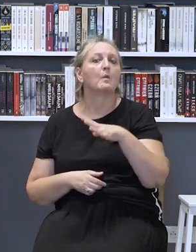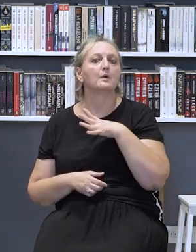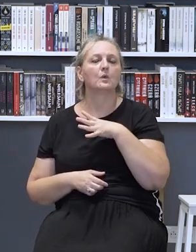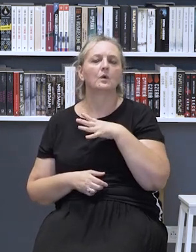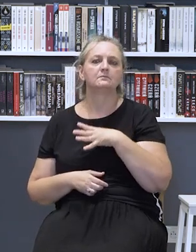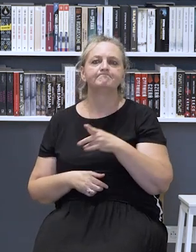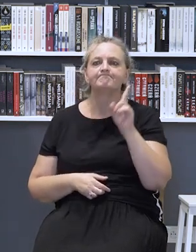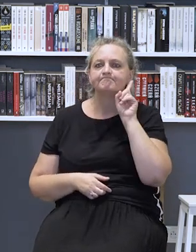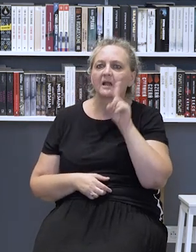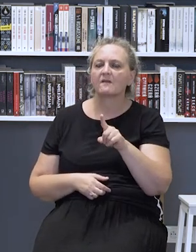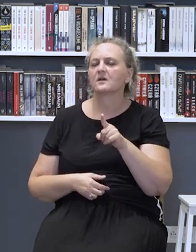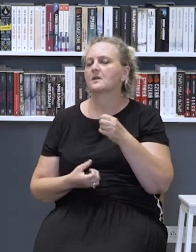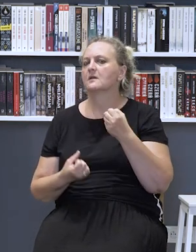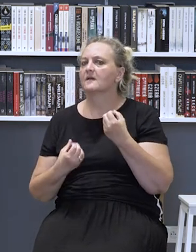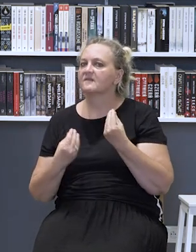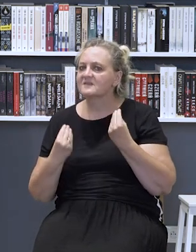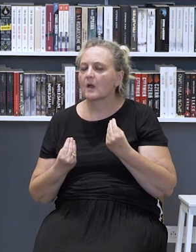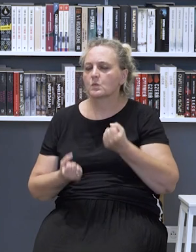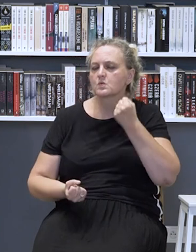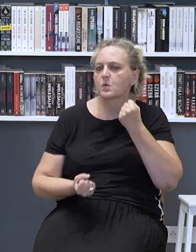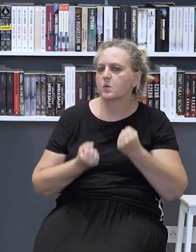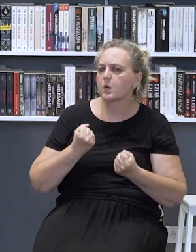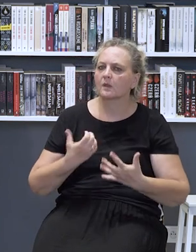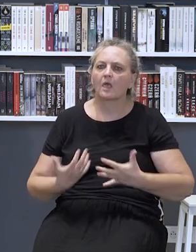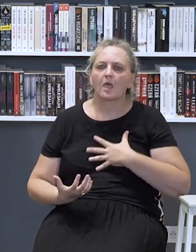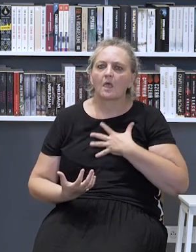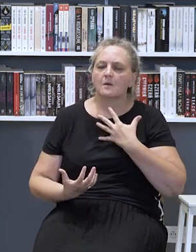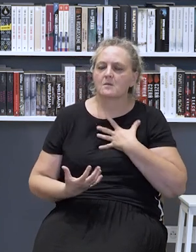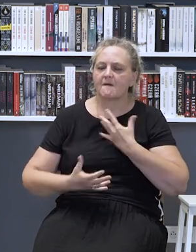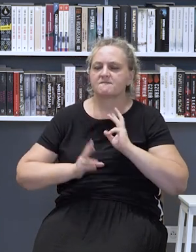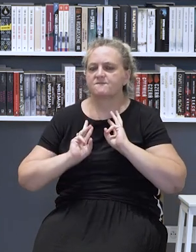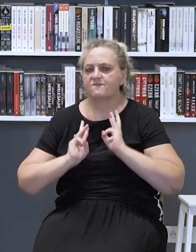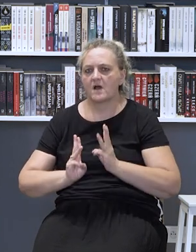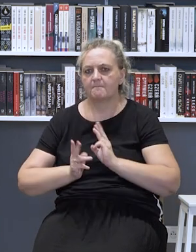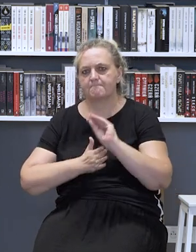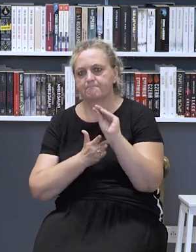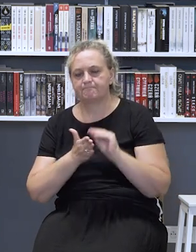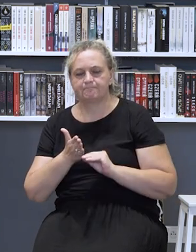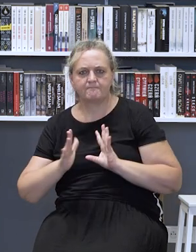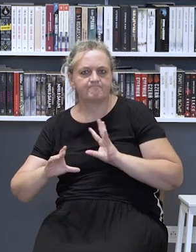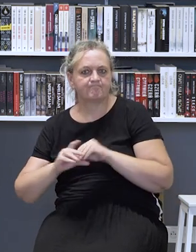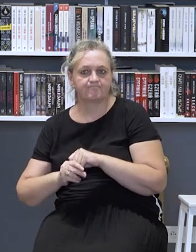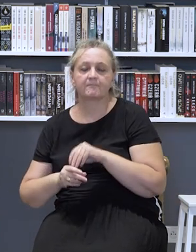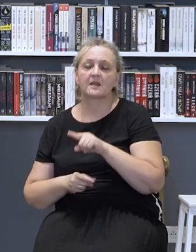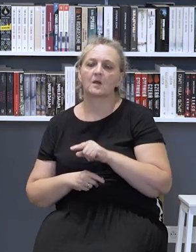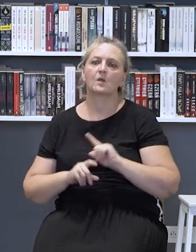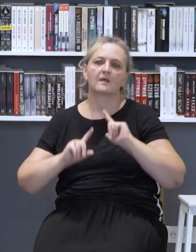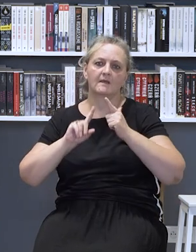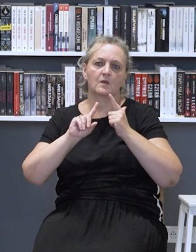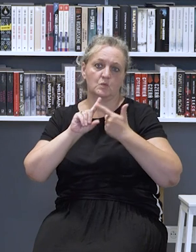bardzo owocne i trudne emocjonalnie dla mnie warsztaty pisarskie. I w drugim